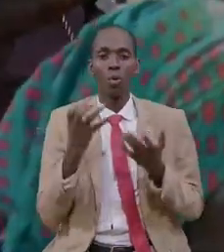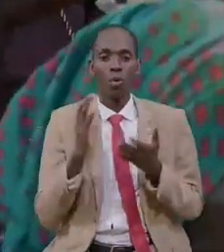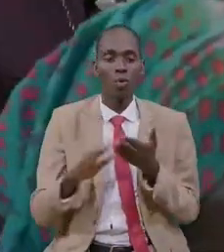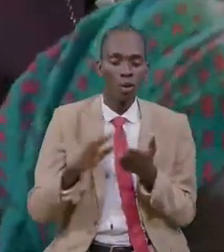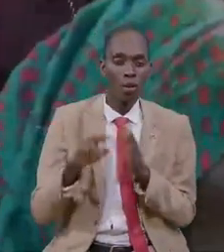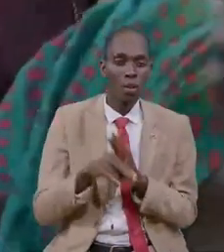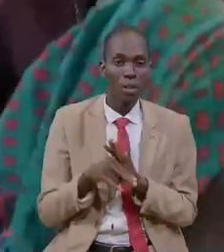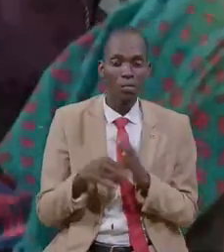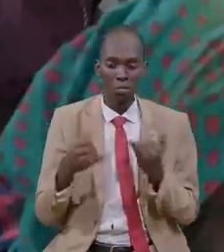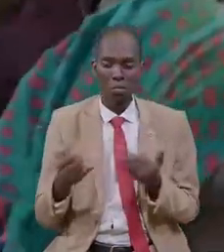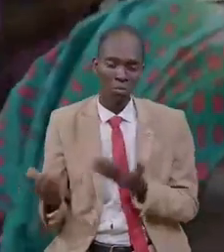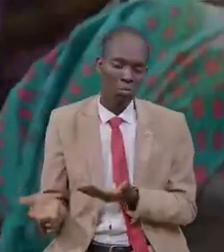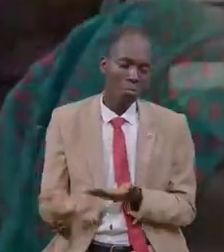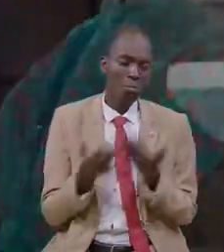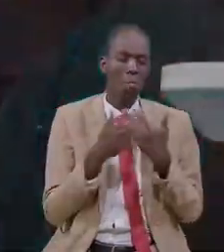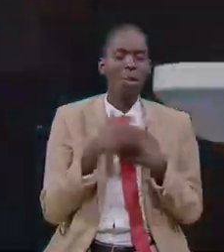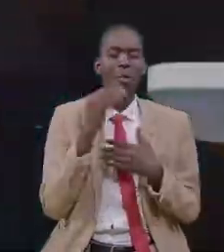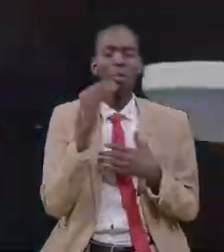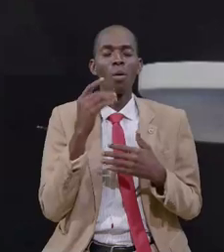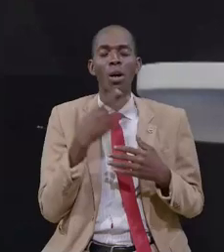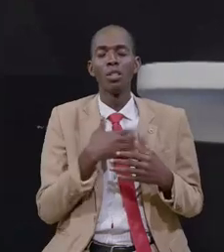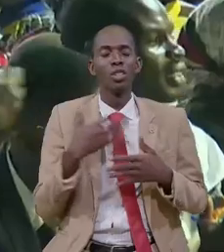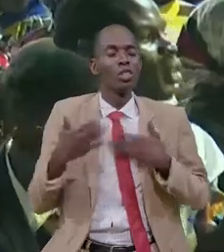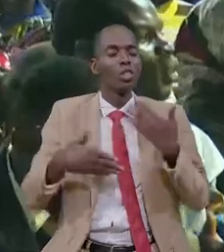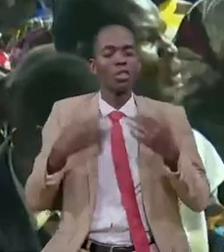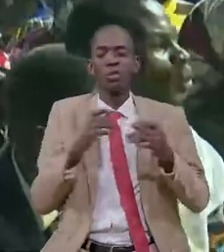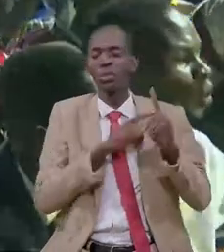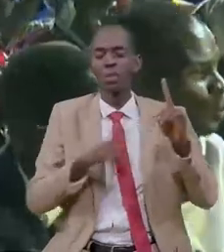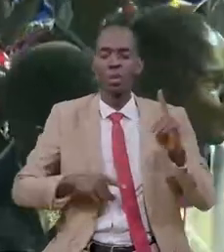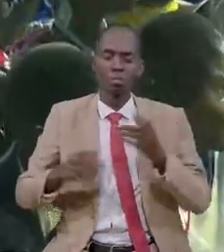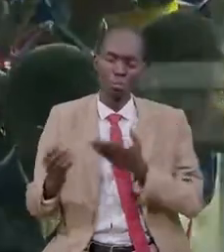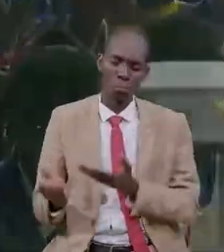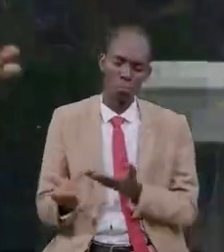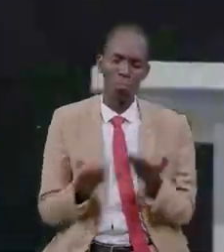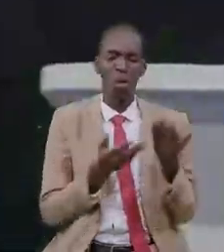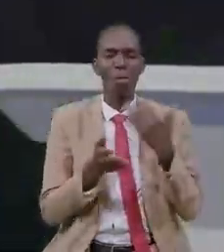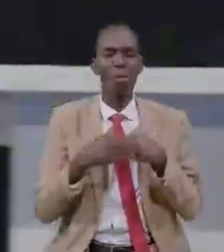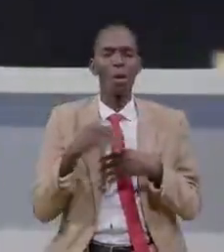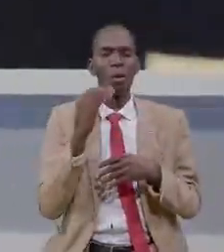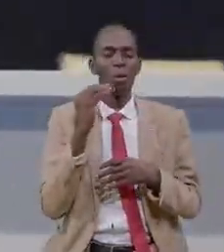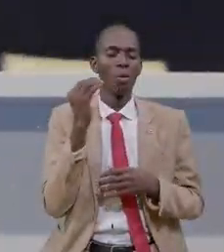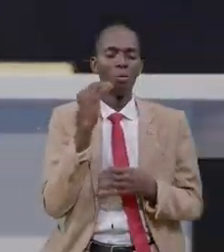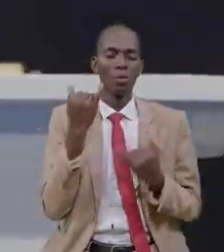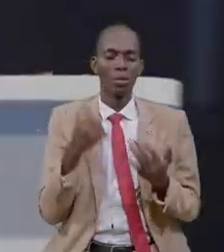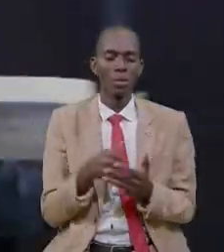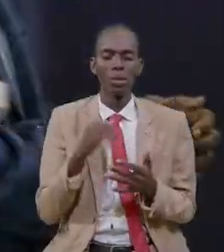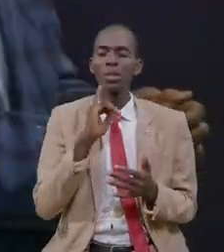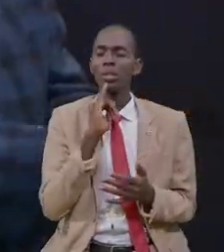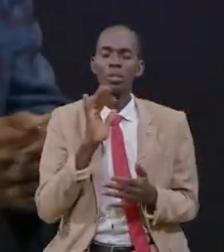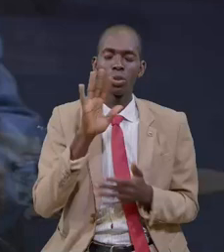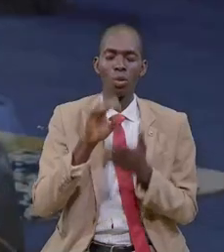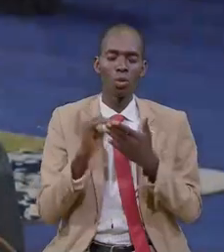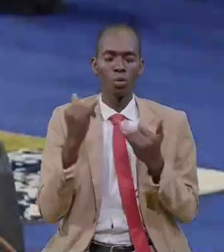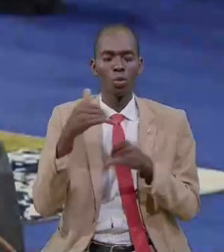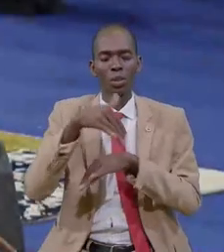Pardon. Et la joie du Seigneur. C'est pour toi ce soir. Verset